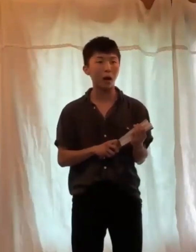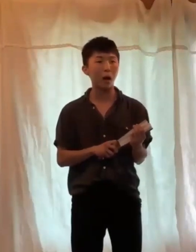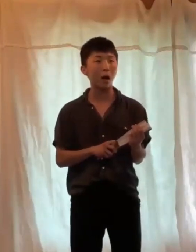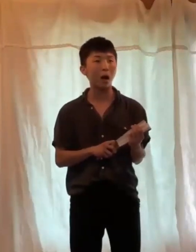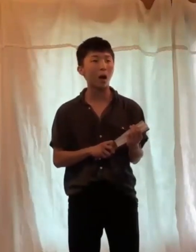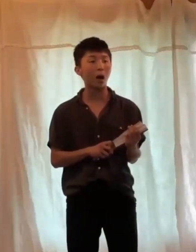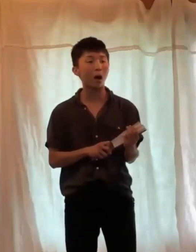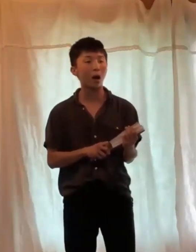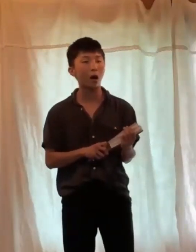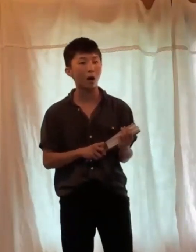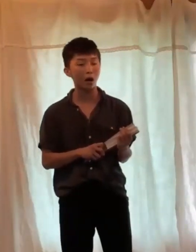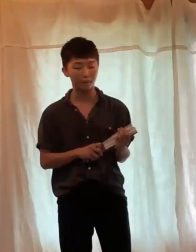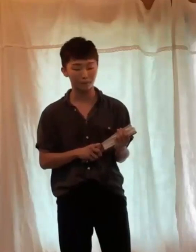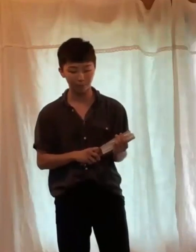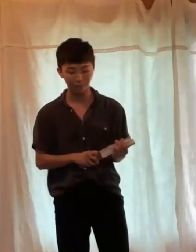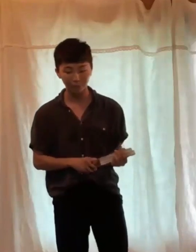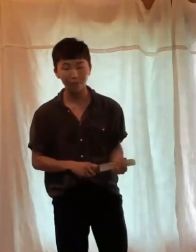곱질이야